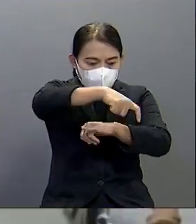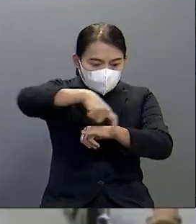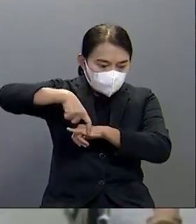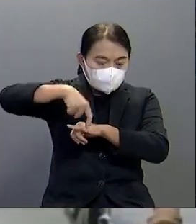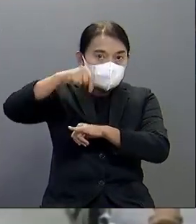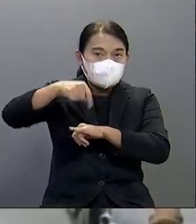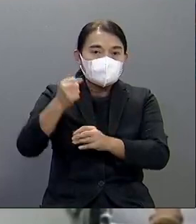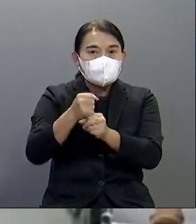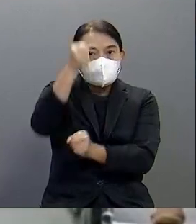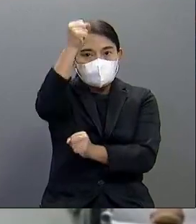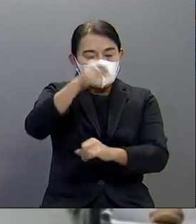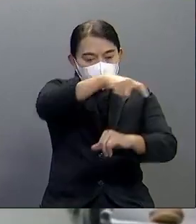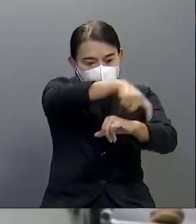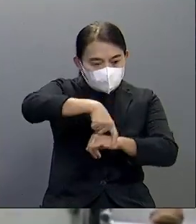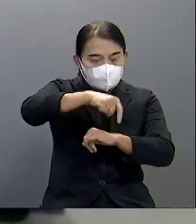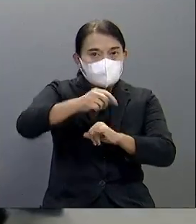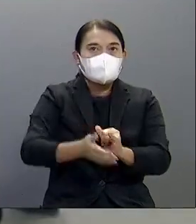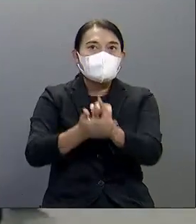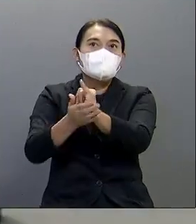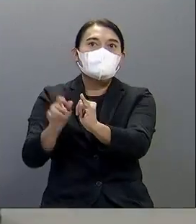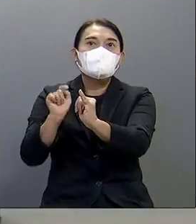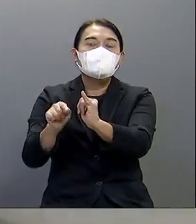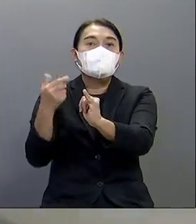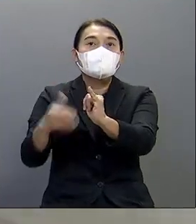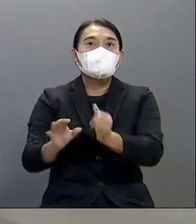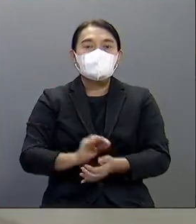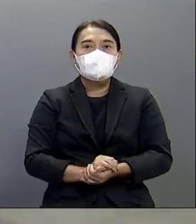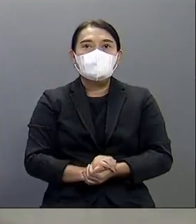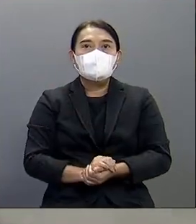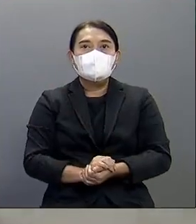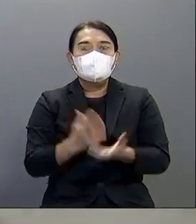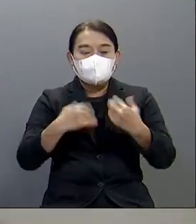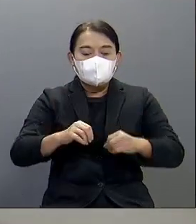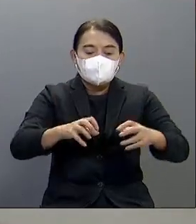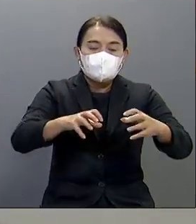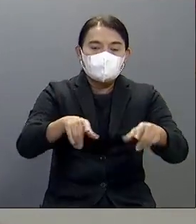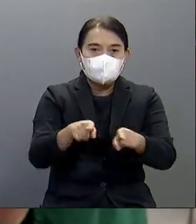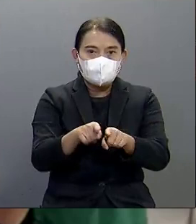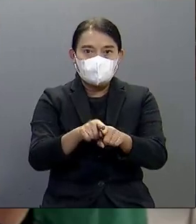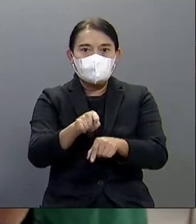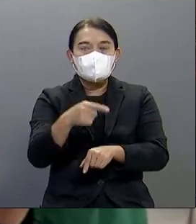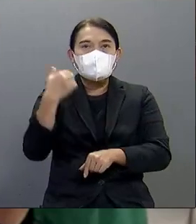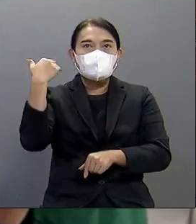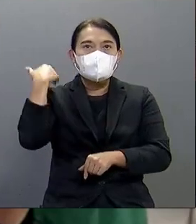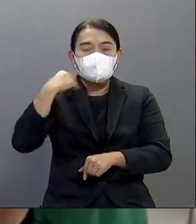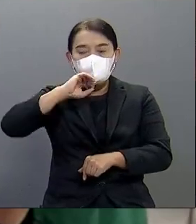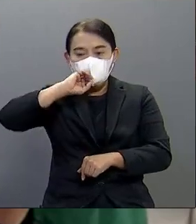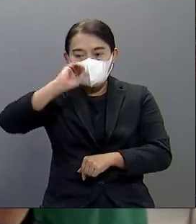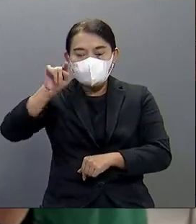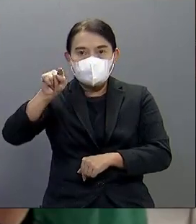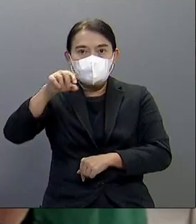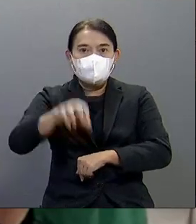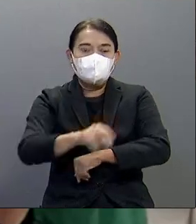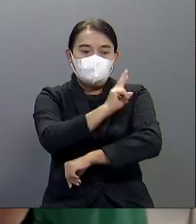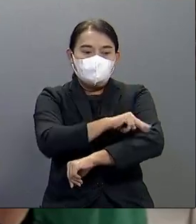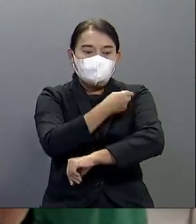าไฟฟ้าแล้วก็พาขึ้นไปสู่ที่แห้งนะคะตัวนายอรรถชัยจริงๆแล้วก็ถูกไฟดูดไปด้วยจากนั้นก็แจ้งให้หน่วยกู้ชีพโรงพยาบาล